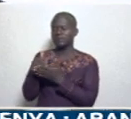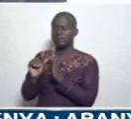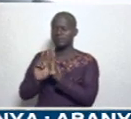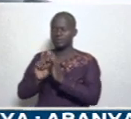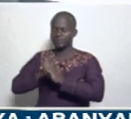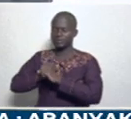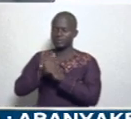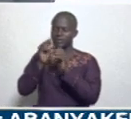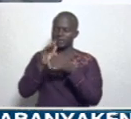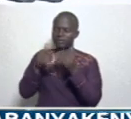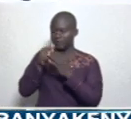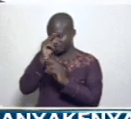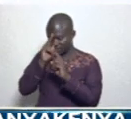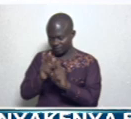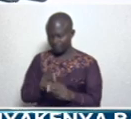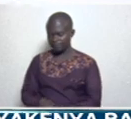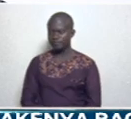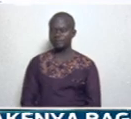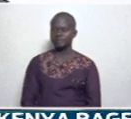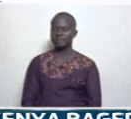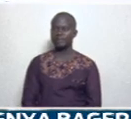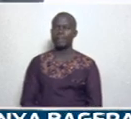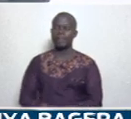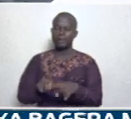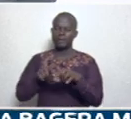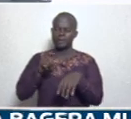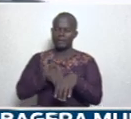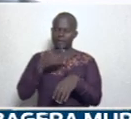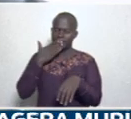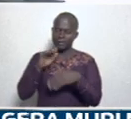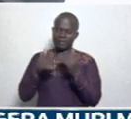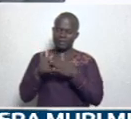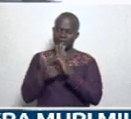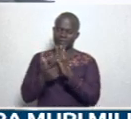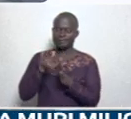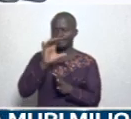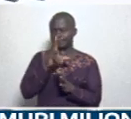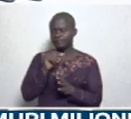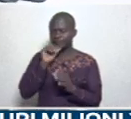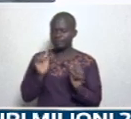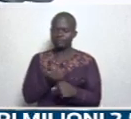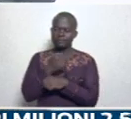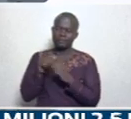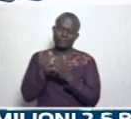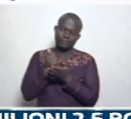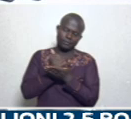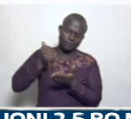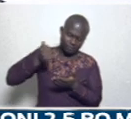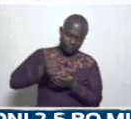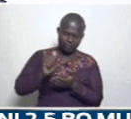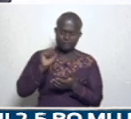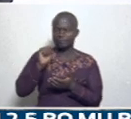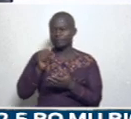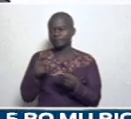arengera ikiremwamuntu bikubahirizwa. Dushingiye ku bihe bibi byaranze Afurika, uyu mugabane ntabwo ushobora kwifasha guhangana